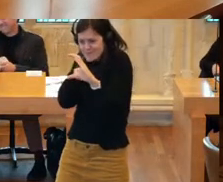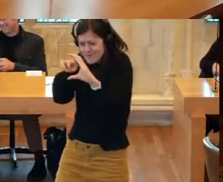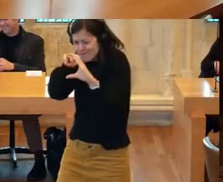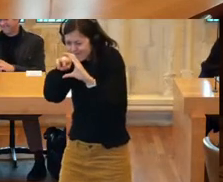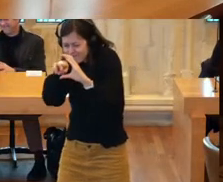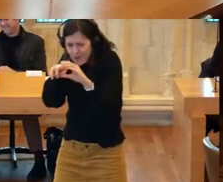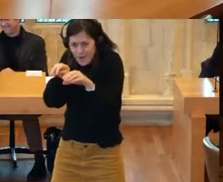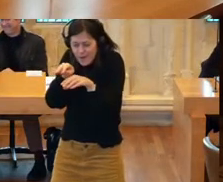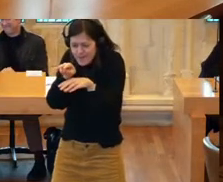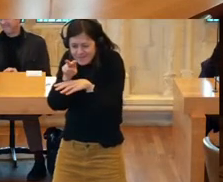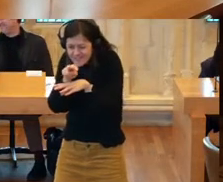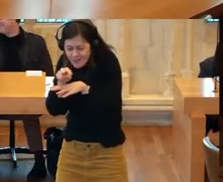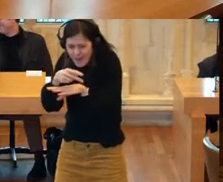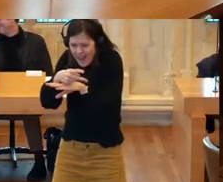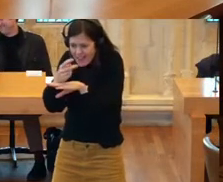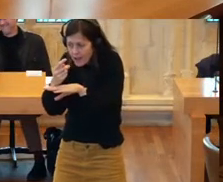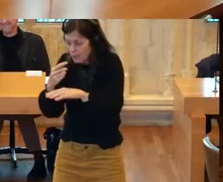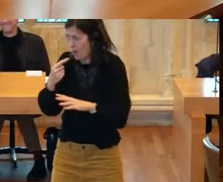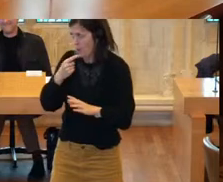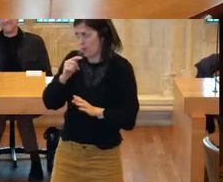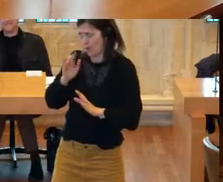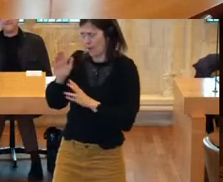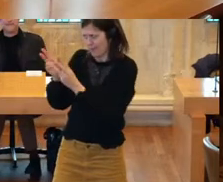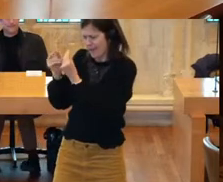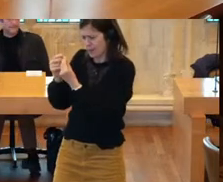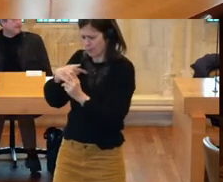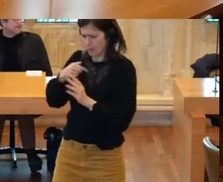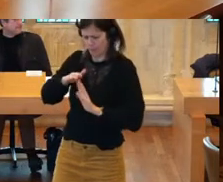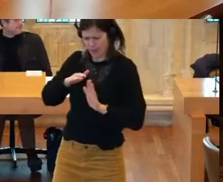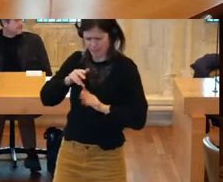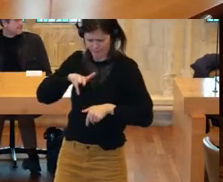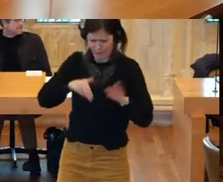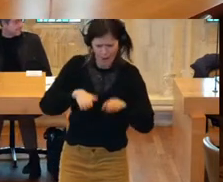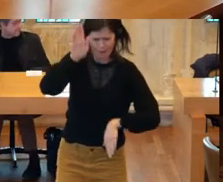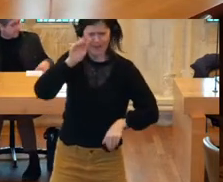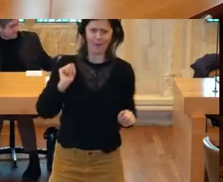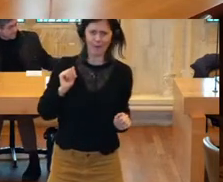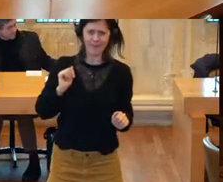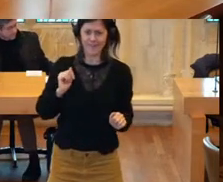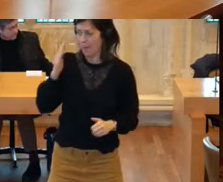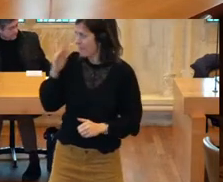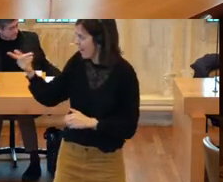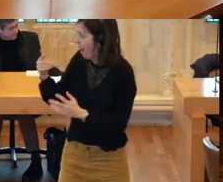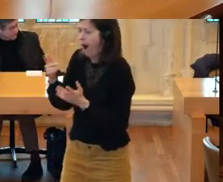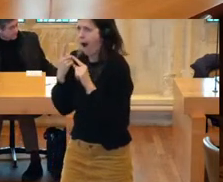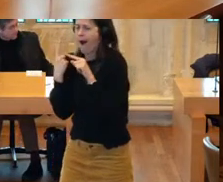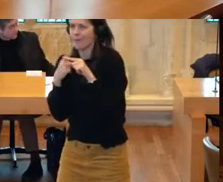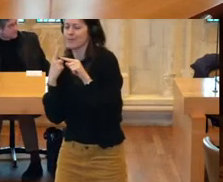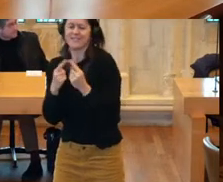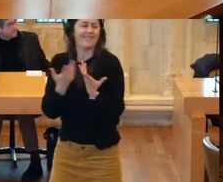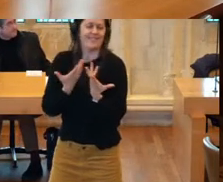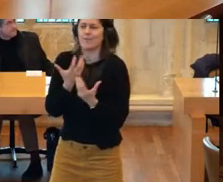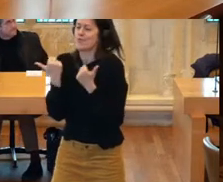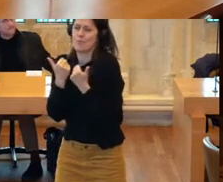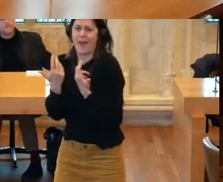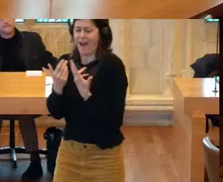pour qu'éventuellement je pose ma candidature, si le retour est très satisfaisant. Là, je vous